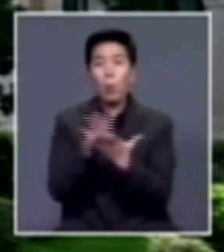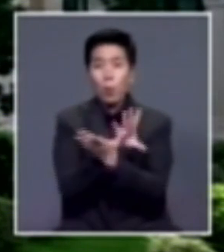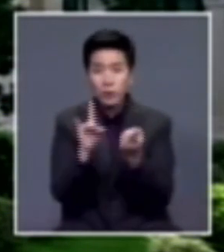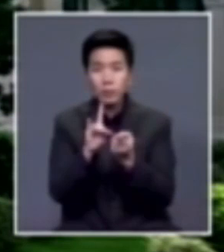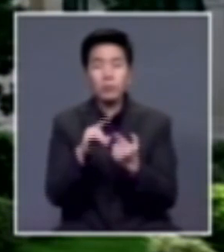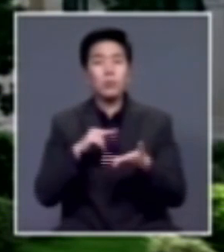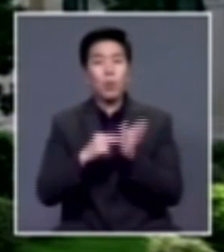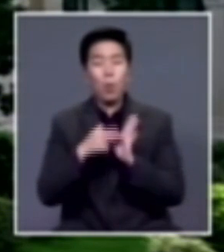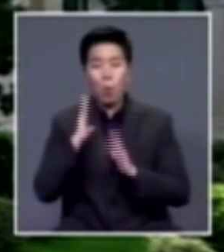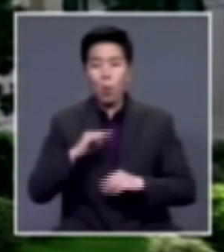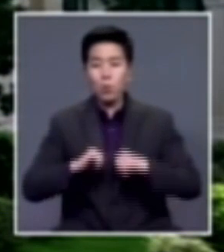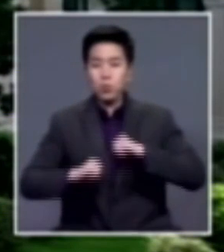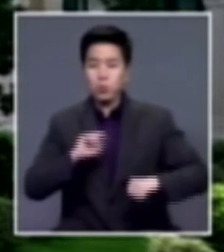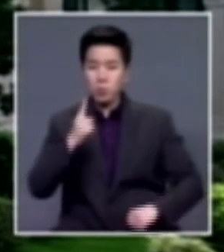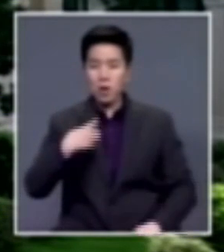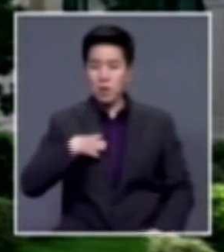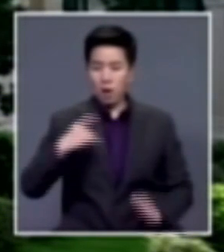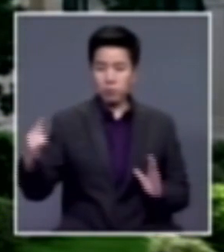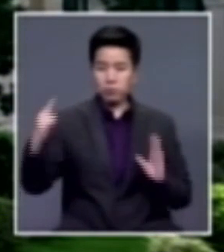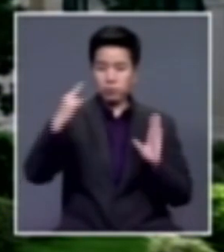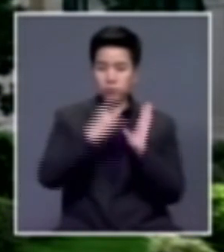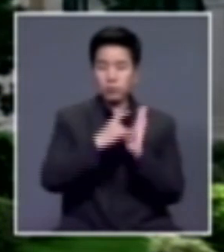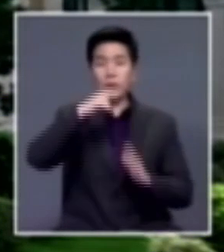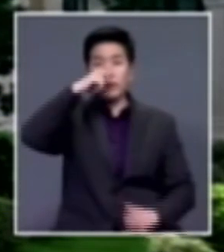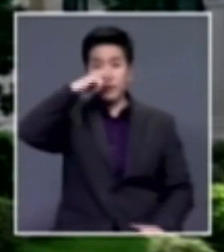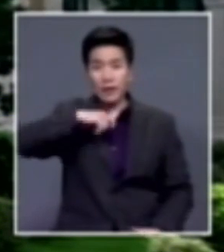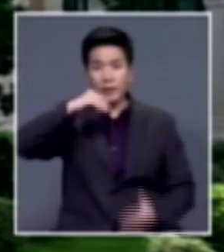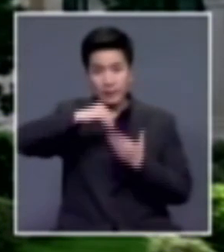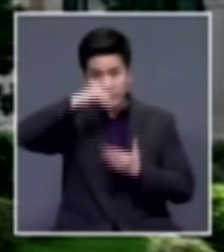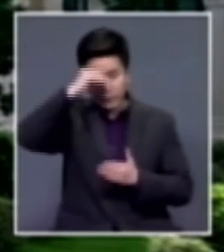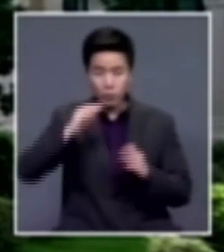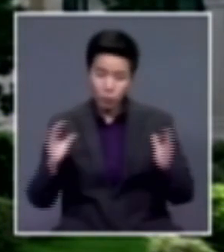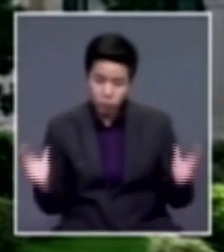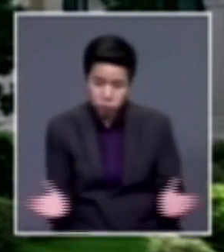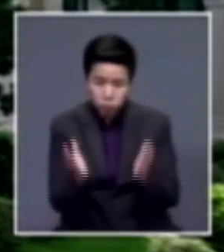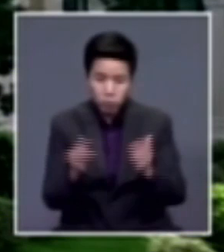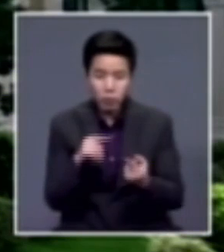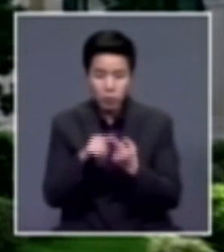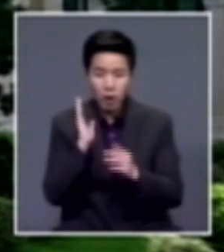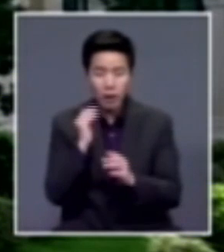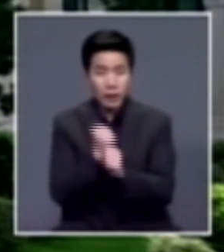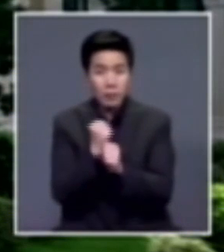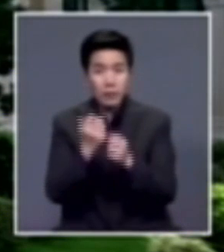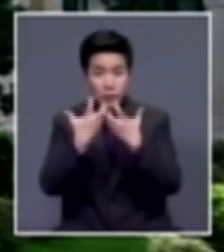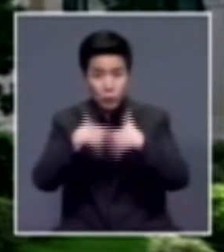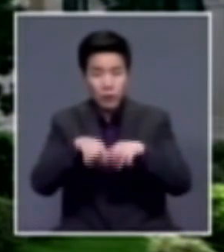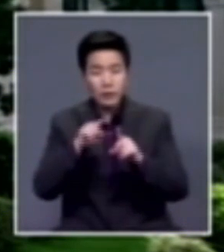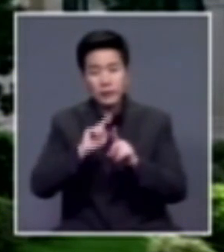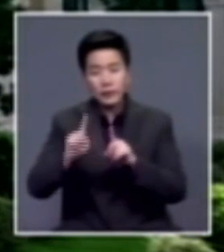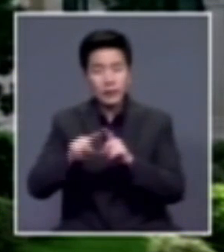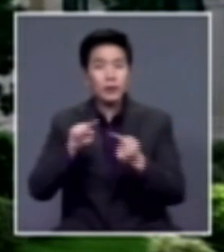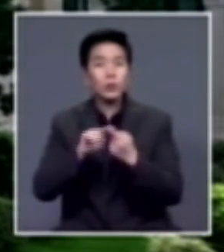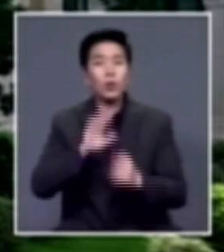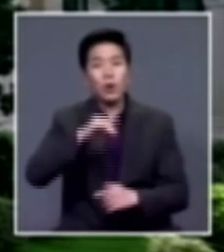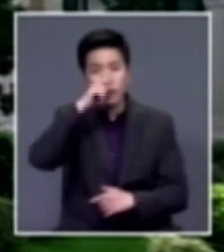อนว่าเราสามารถจะดึงดูดคนรุ่นใหม่ที่มีศักยภาพโดยเฉพาะในภูมิภาคเข้ามาร่วมกันส่งเสริมการขยายตัวของอุตสาหกรรมและการผลิตต่างๆ